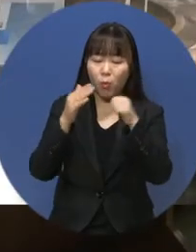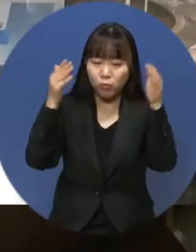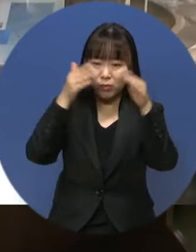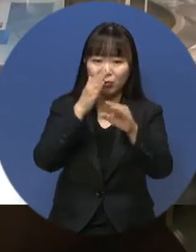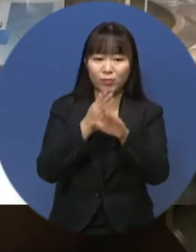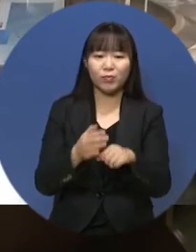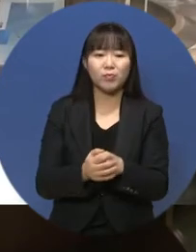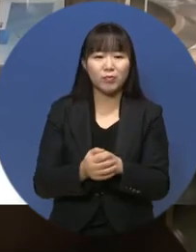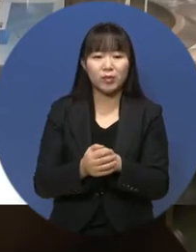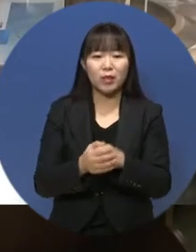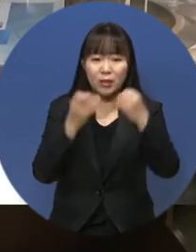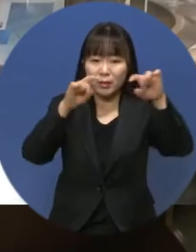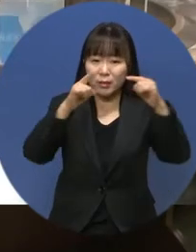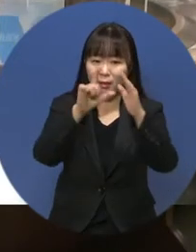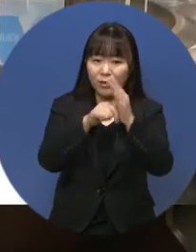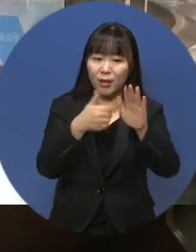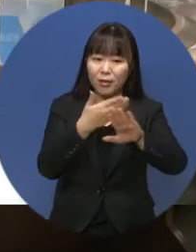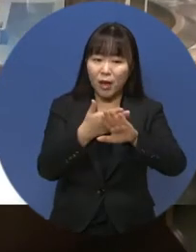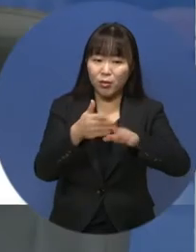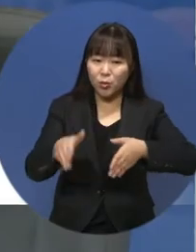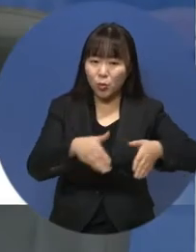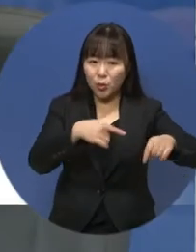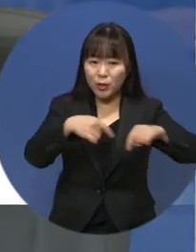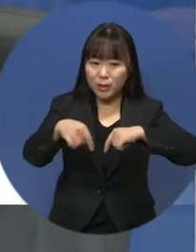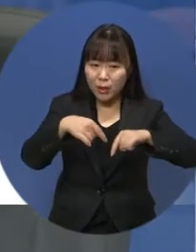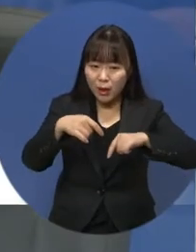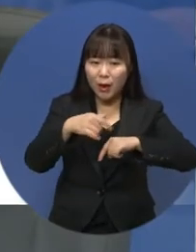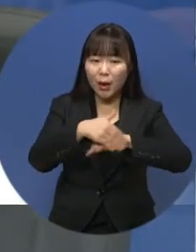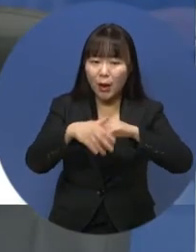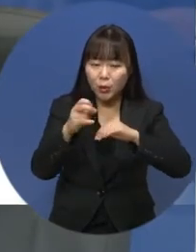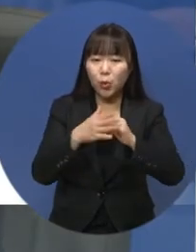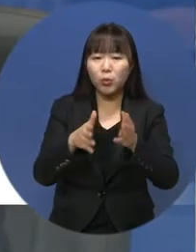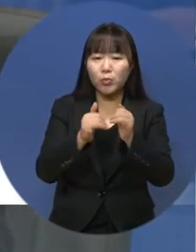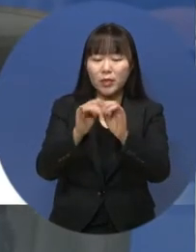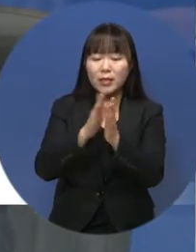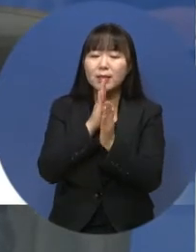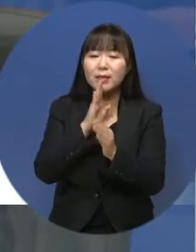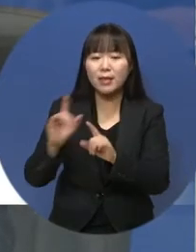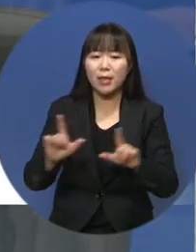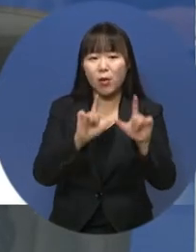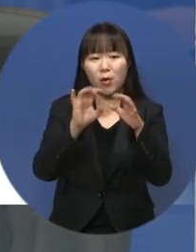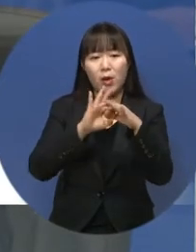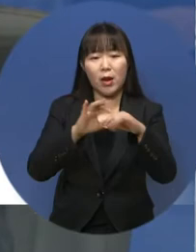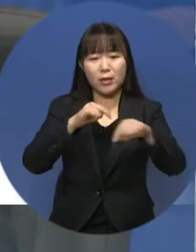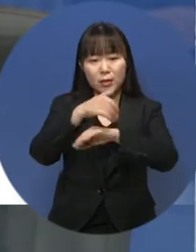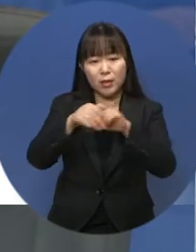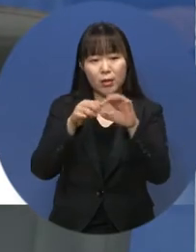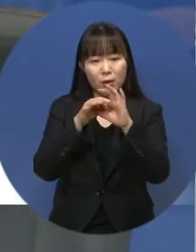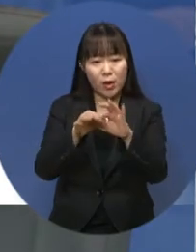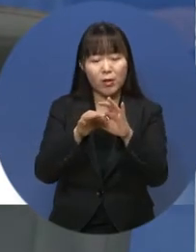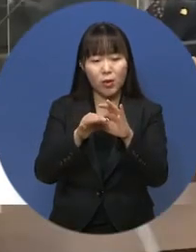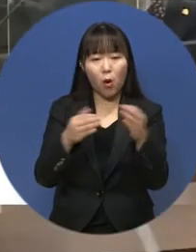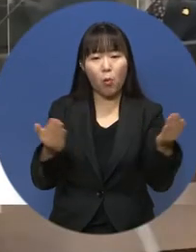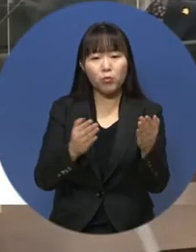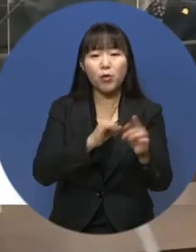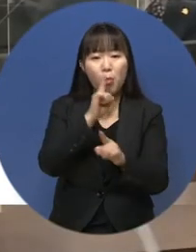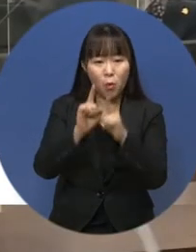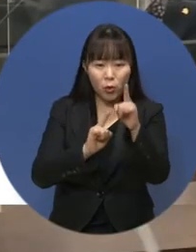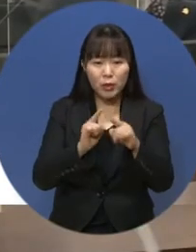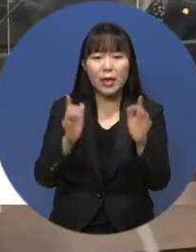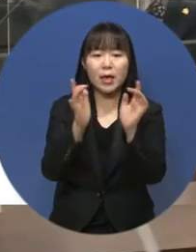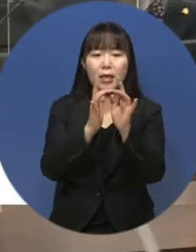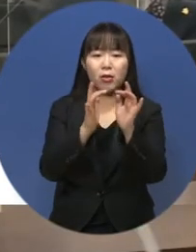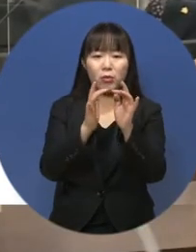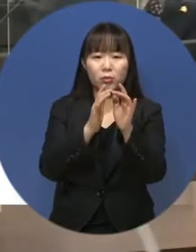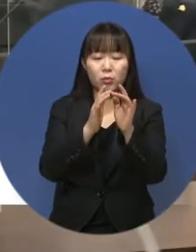전라남도가 신년에 달라진 도정시책 등 도민의 실생활과 직결된 정책을 중심으로 한 업무보고회를